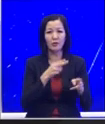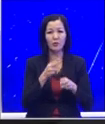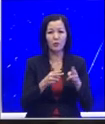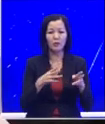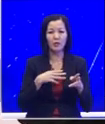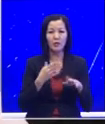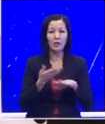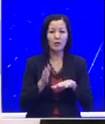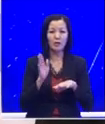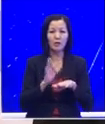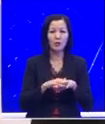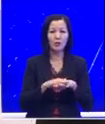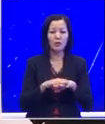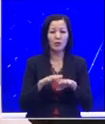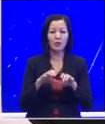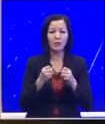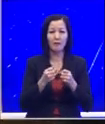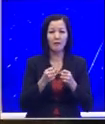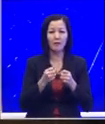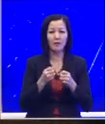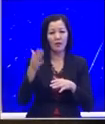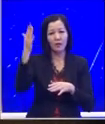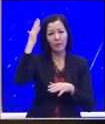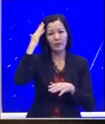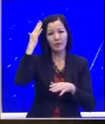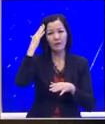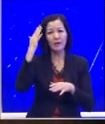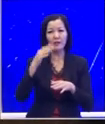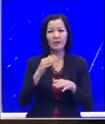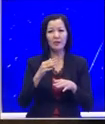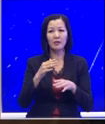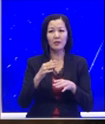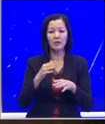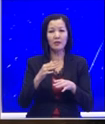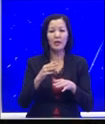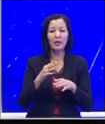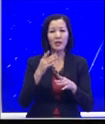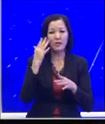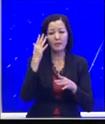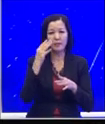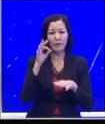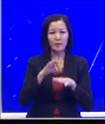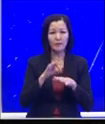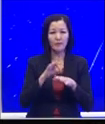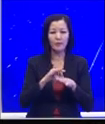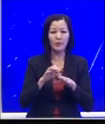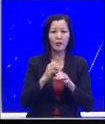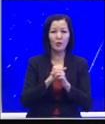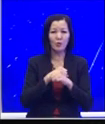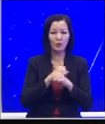него тяжелая сочетенная травма, закрытая черепно-мозговая травма, сотрясение мозга, закрытый перелом костей